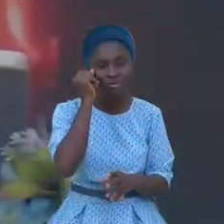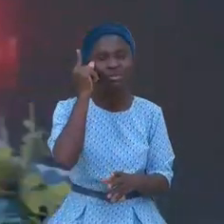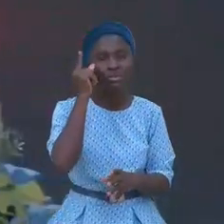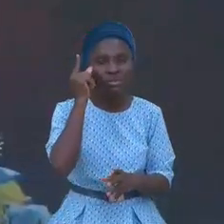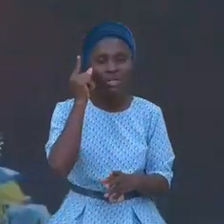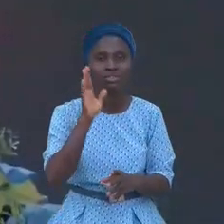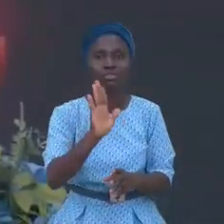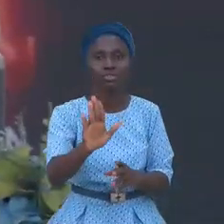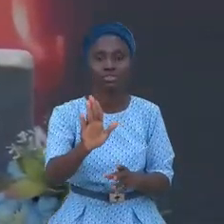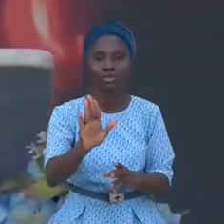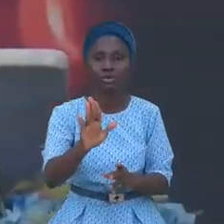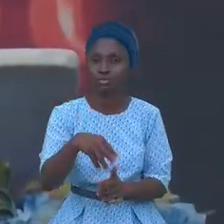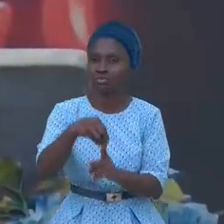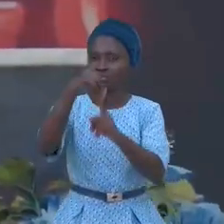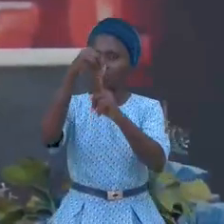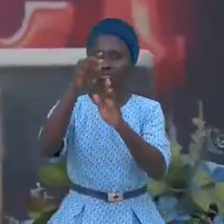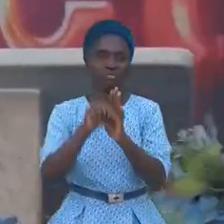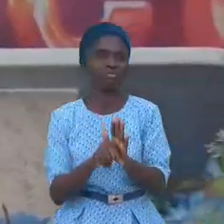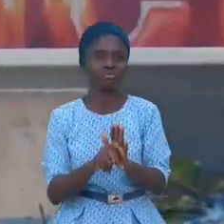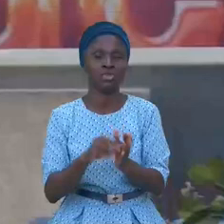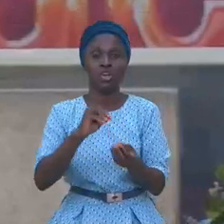unicité. Deuxièmement,